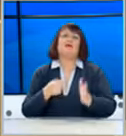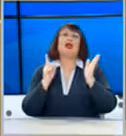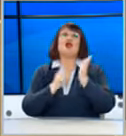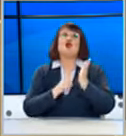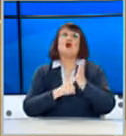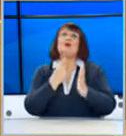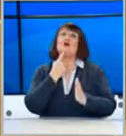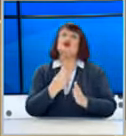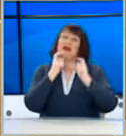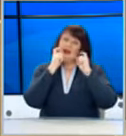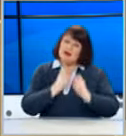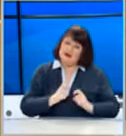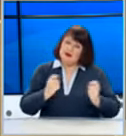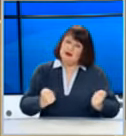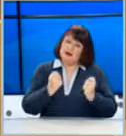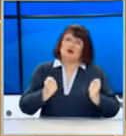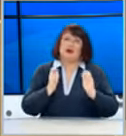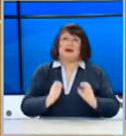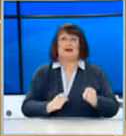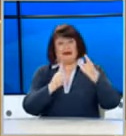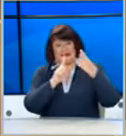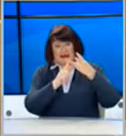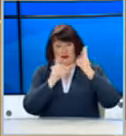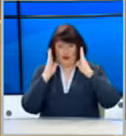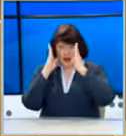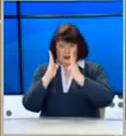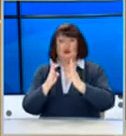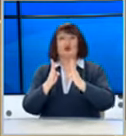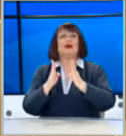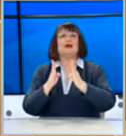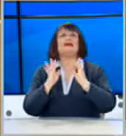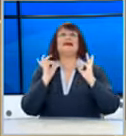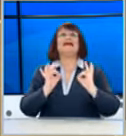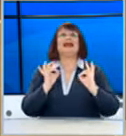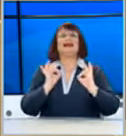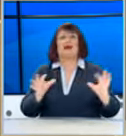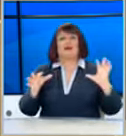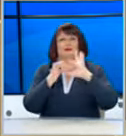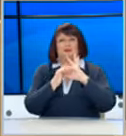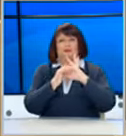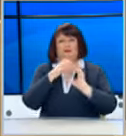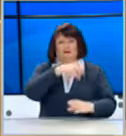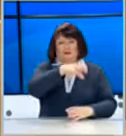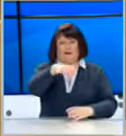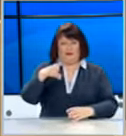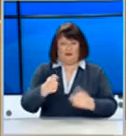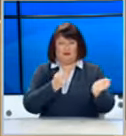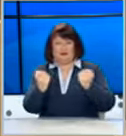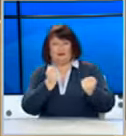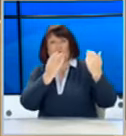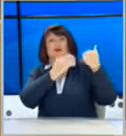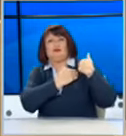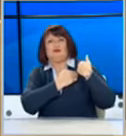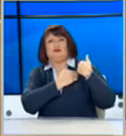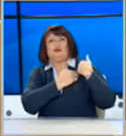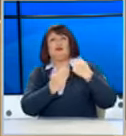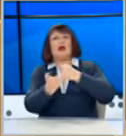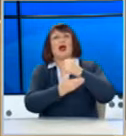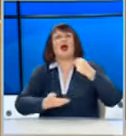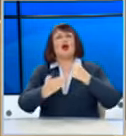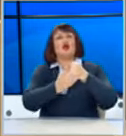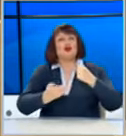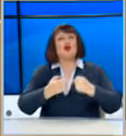ρυθμιζόμενα καθήκοντά της. Τρίτος άξονας αφορά τις συνέπειες μεταξύ των συναρμόδιων φορέων διαχείρισης φυσικού και αγροτικού